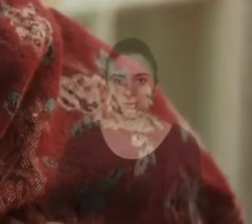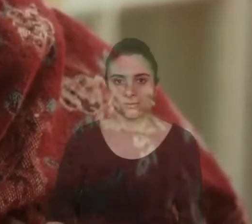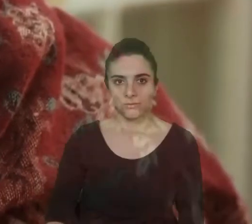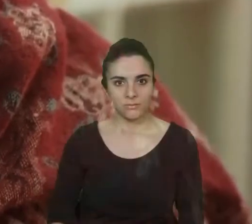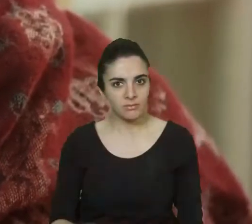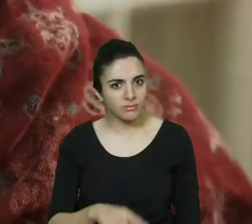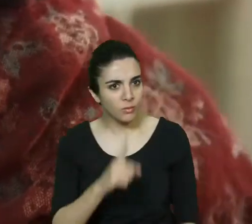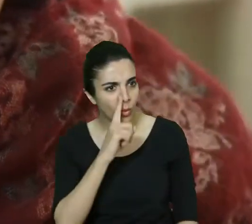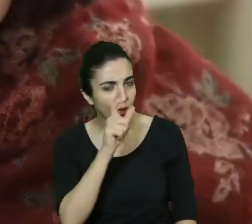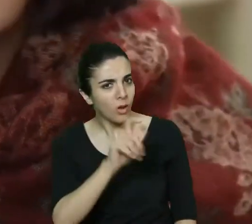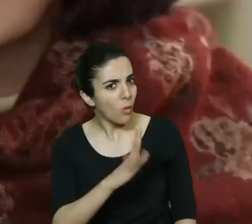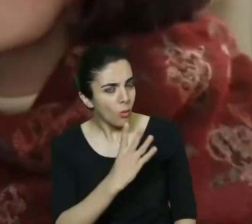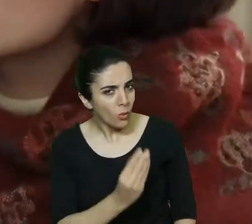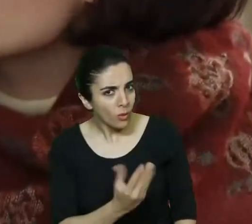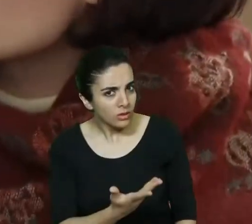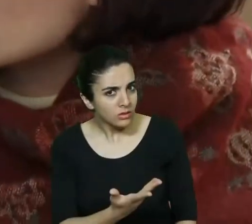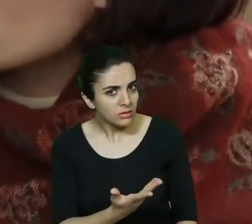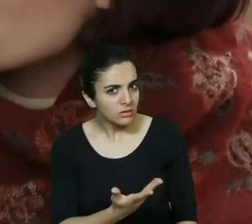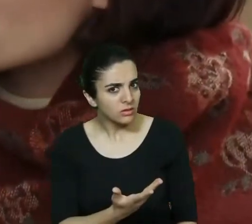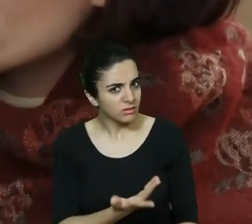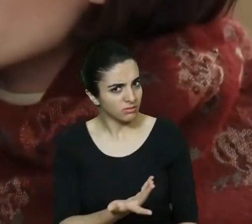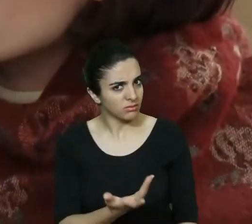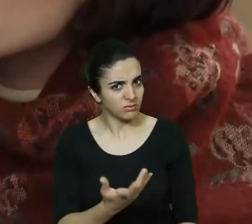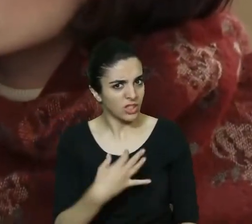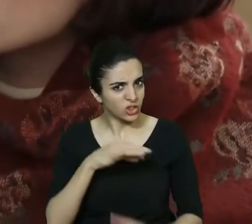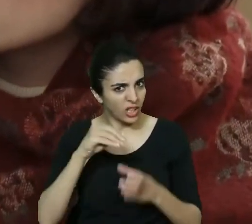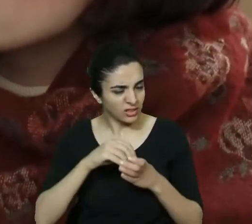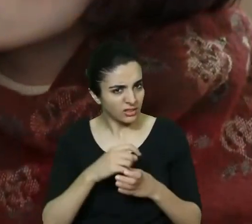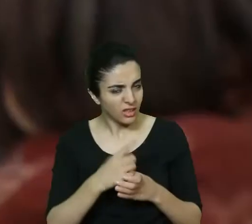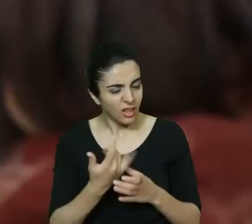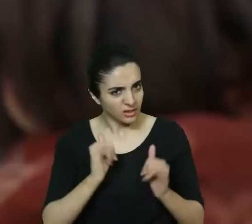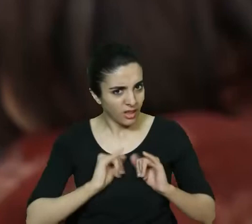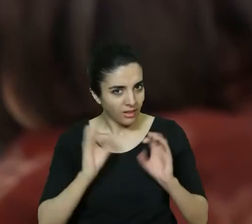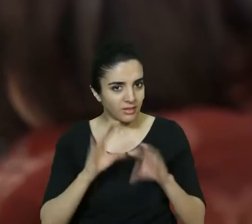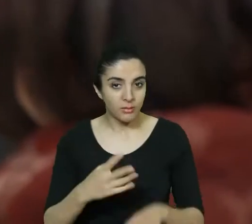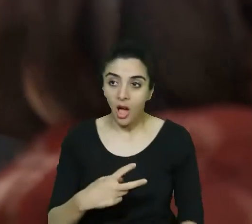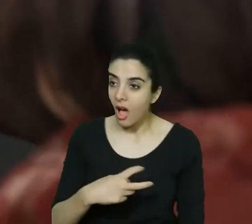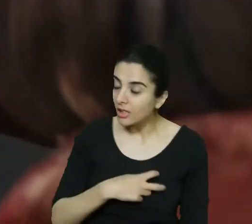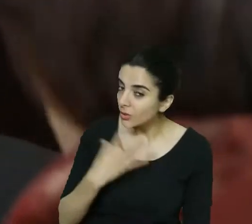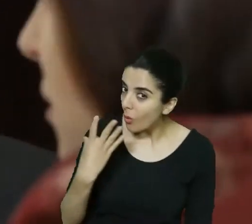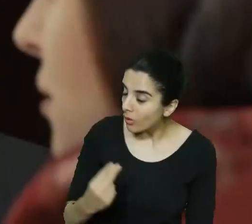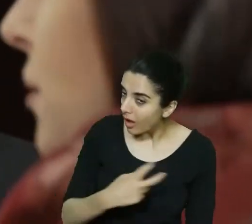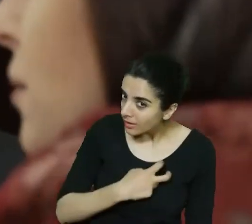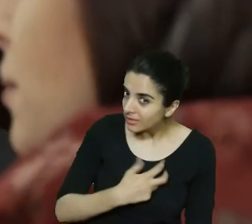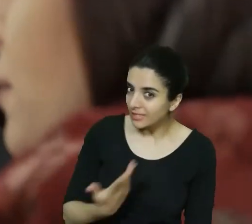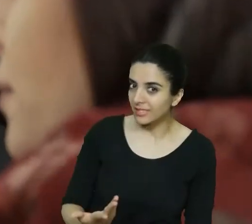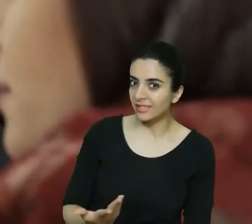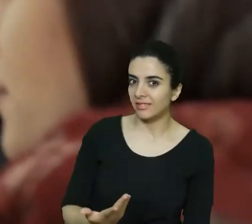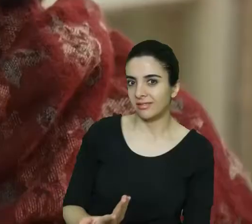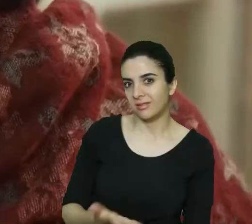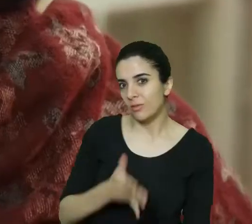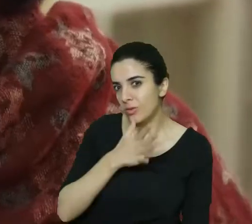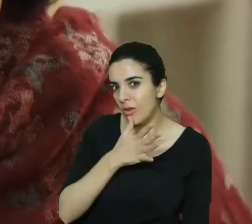Ne oldu bu müdüre? Hasan Ali çayını yatıştırıcı falan mı kattı? Aşk Zehracığım, aşk.